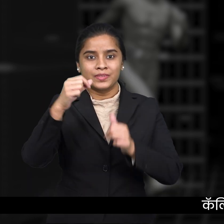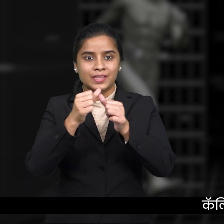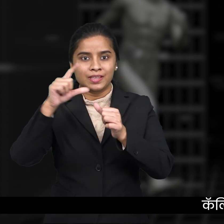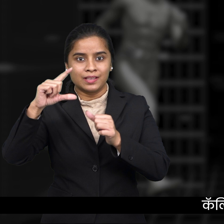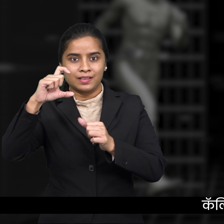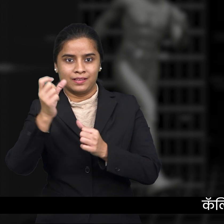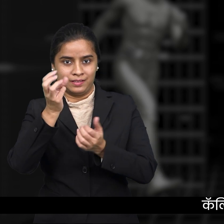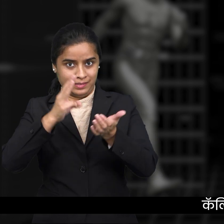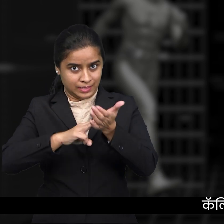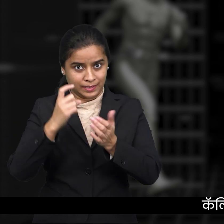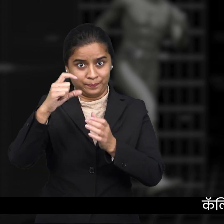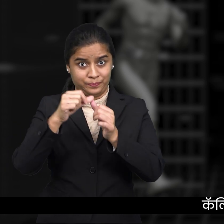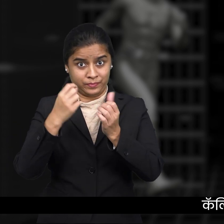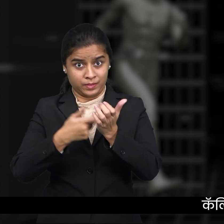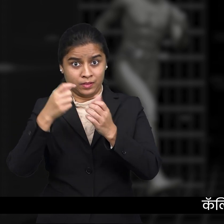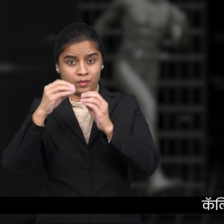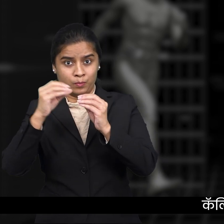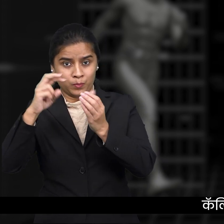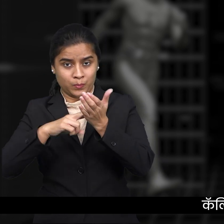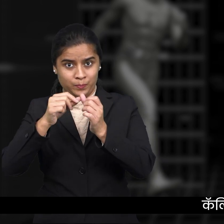कॅल्शियम कार्बोनेट,